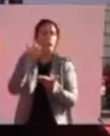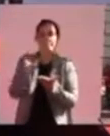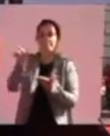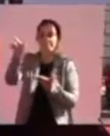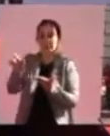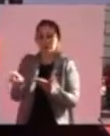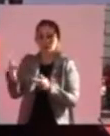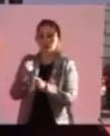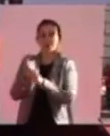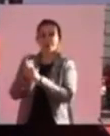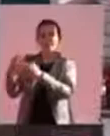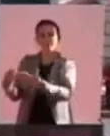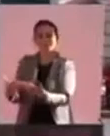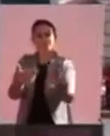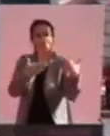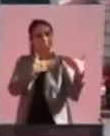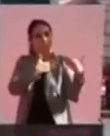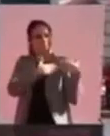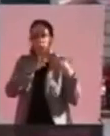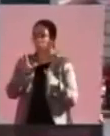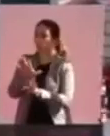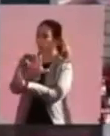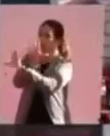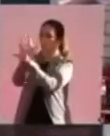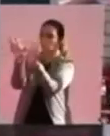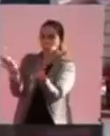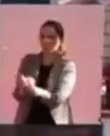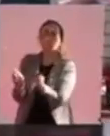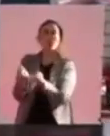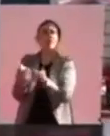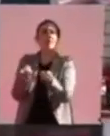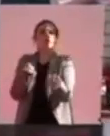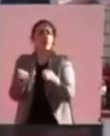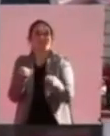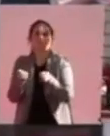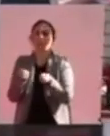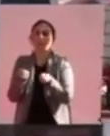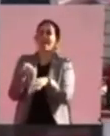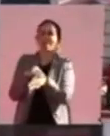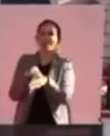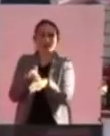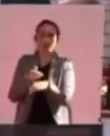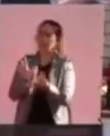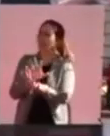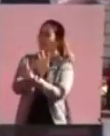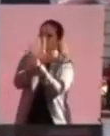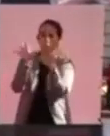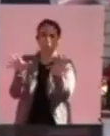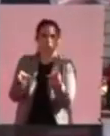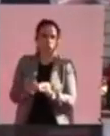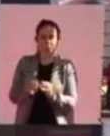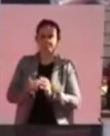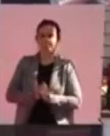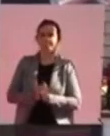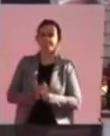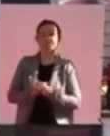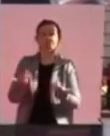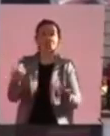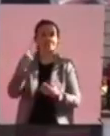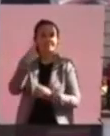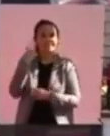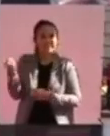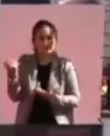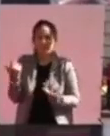sia nel reparto a gestione infermieristica e allora sentiamo cosa ci dice perché